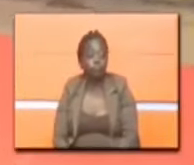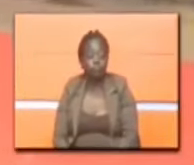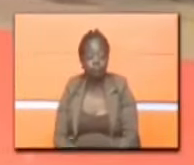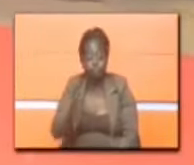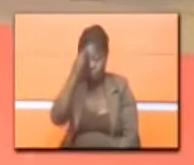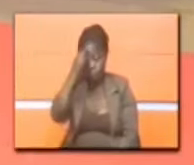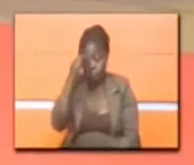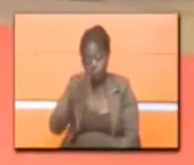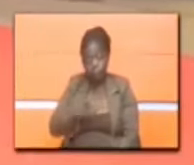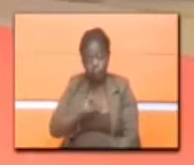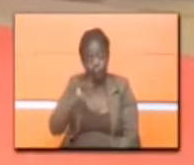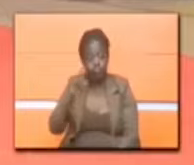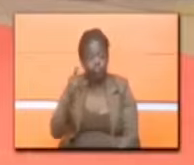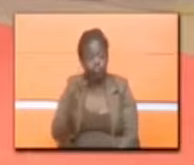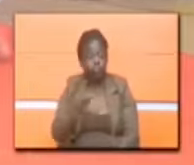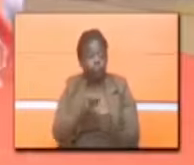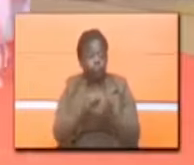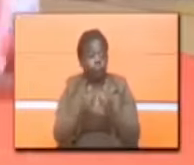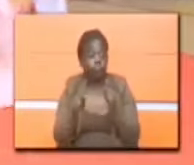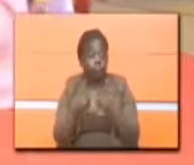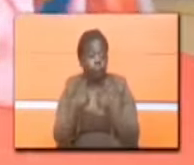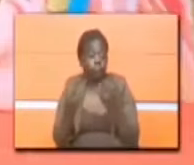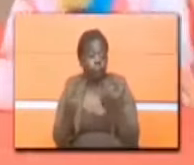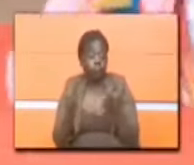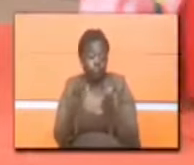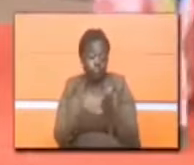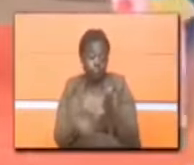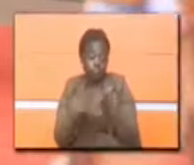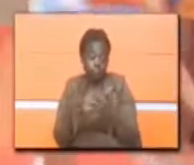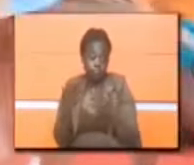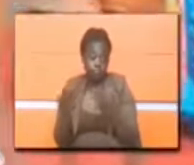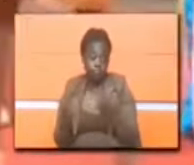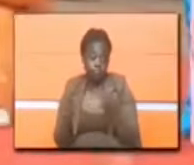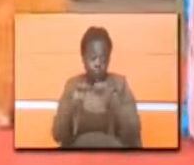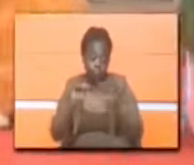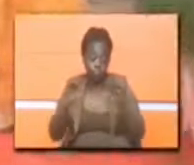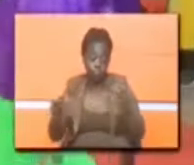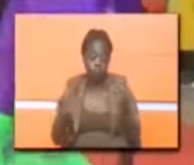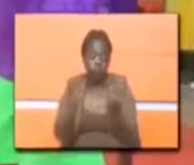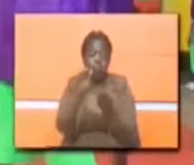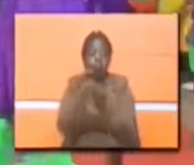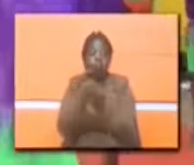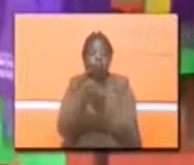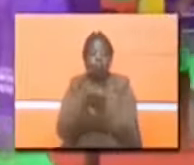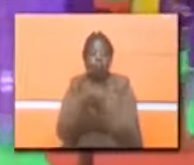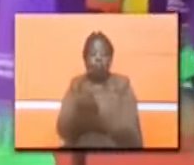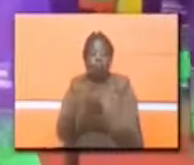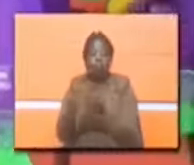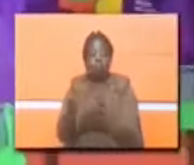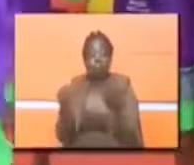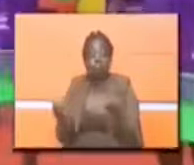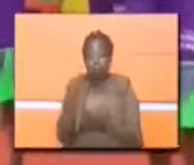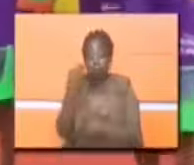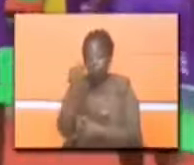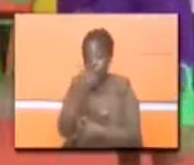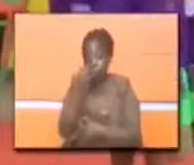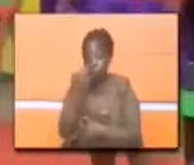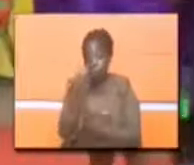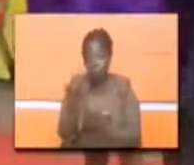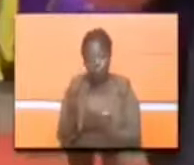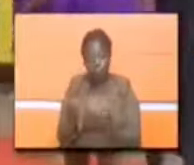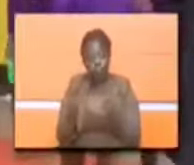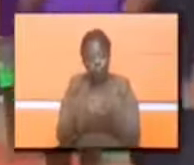Abayizi ba nnassale be basoose okukontana nga muno mubaddemu okuyimba ennyimba eziyigiriza okukuuma obutonde bw'ensi, ebitontome, okuzannya